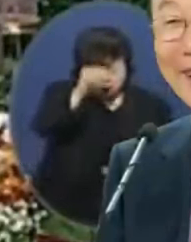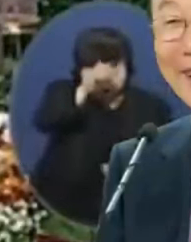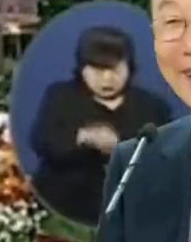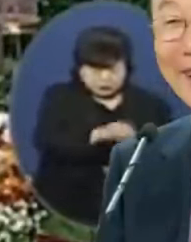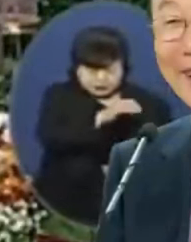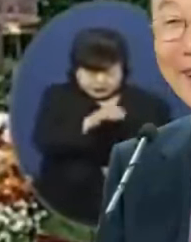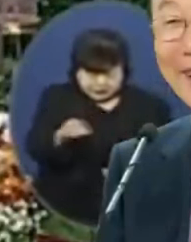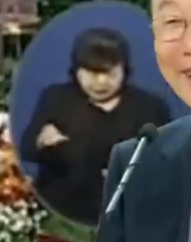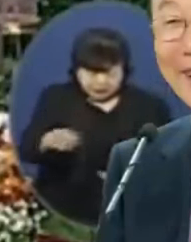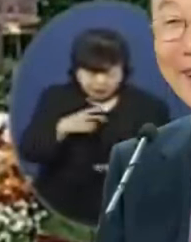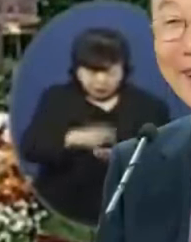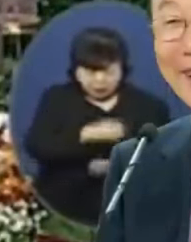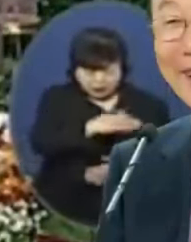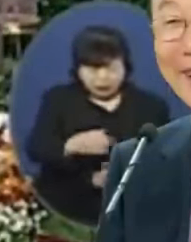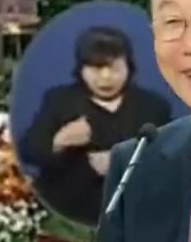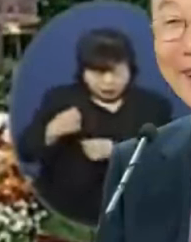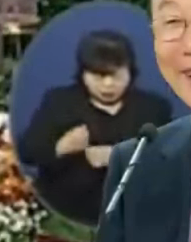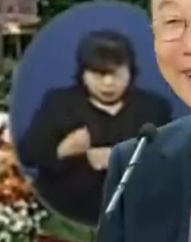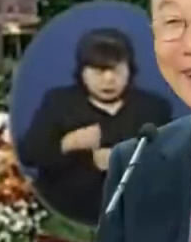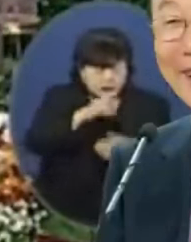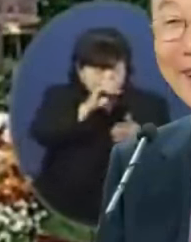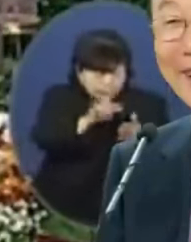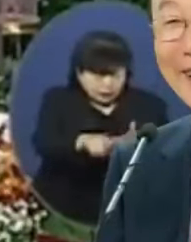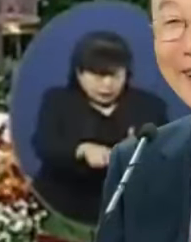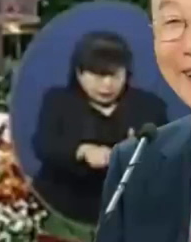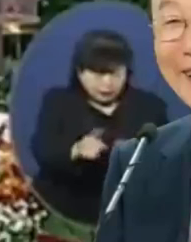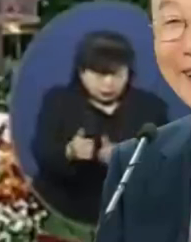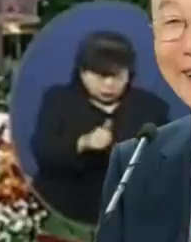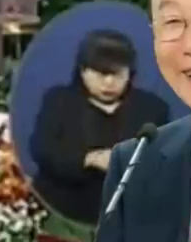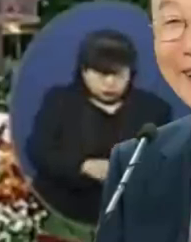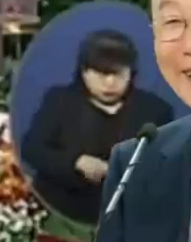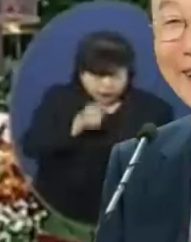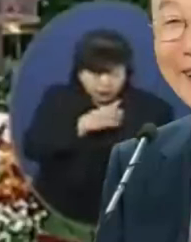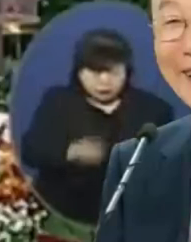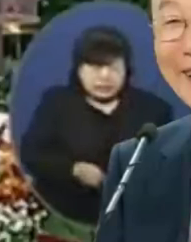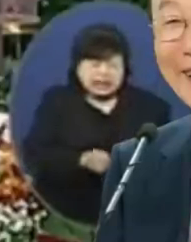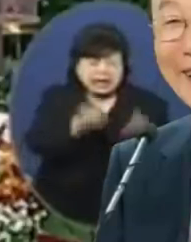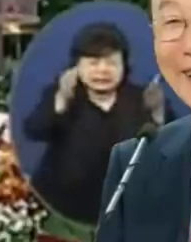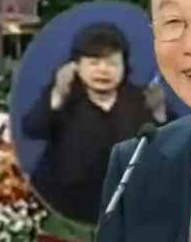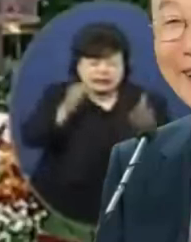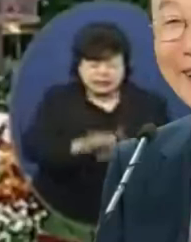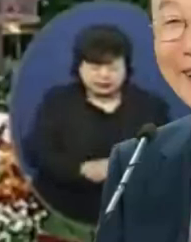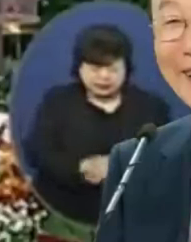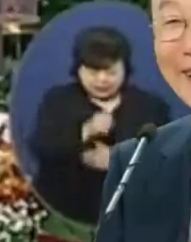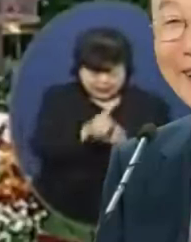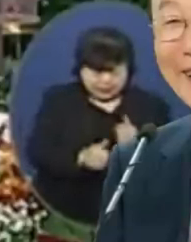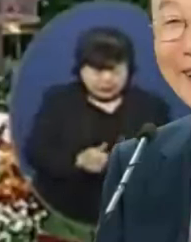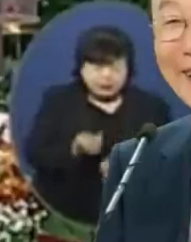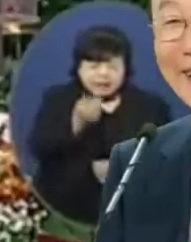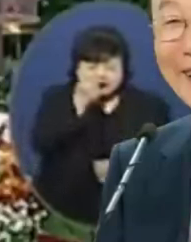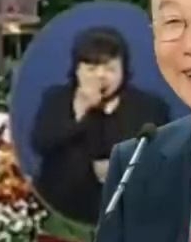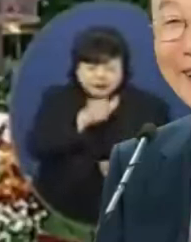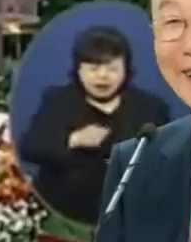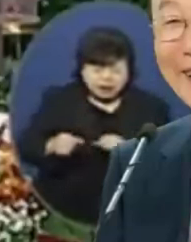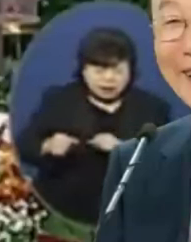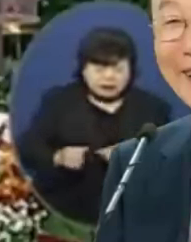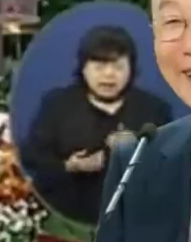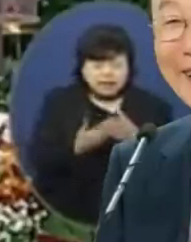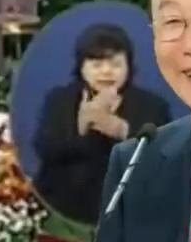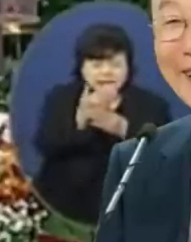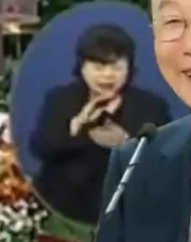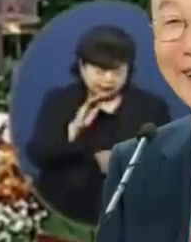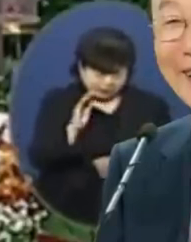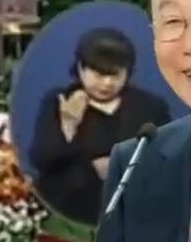십자가의 법궤를 걸머치고 나가면 죽음의 강이 갈라집니다. 하나님의 생명의 역사가 우리에게 일어나는